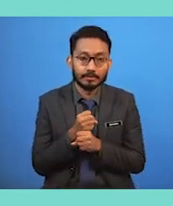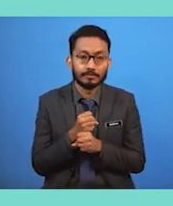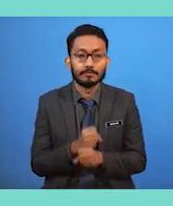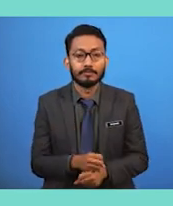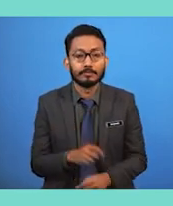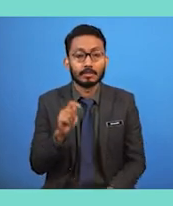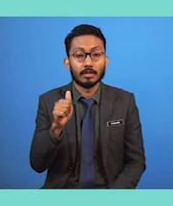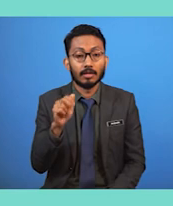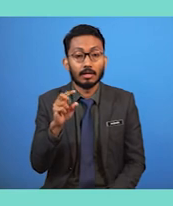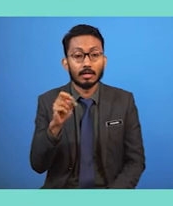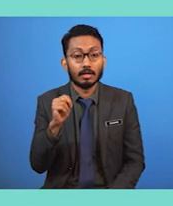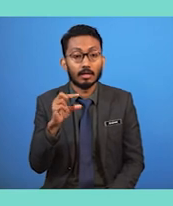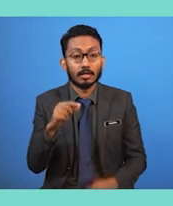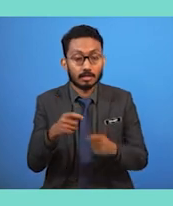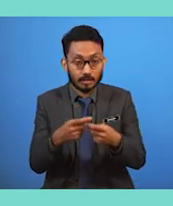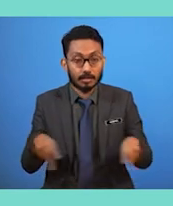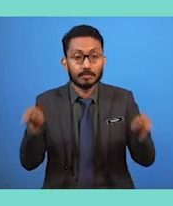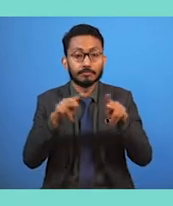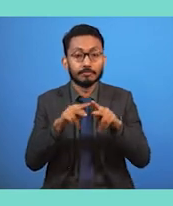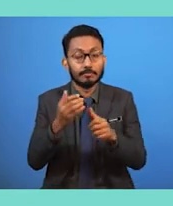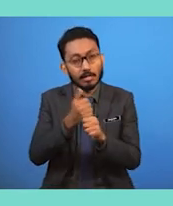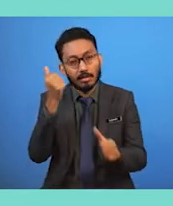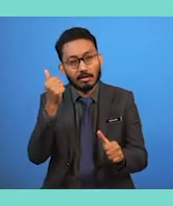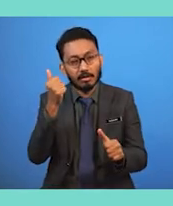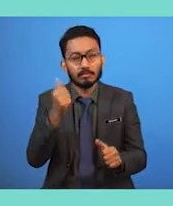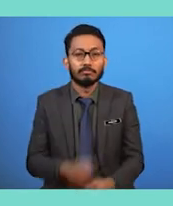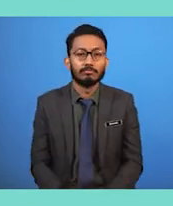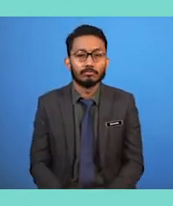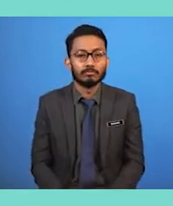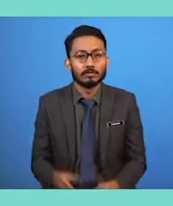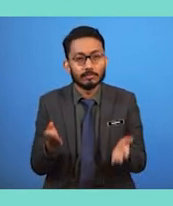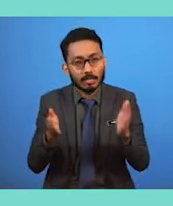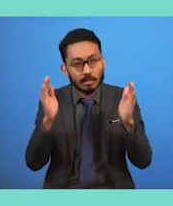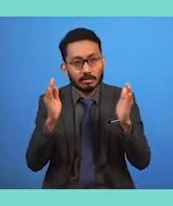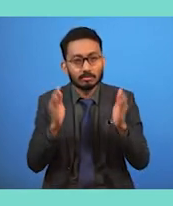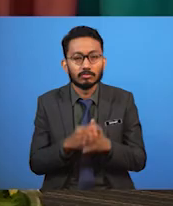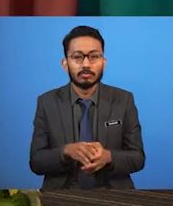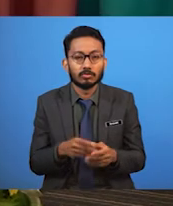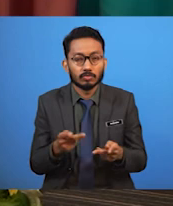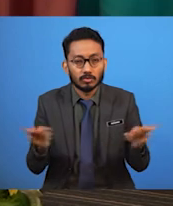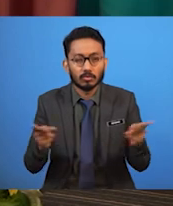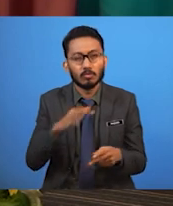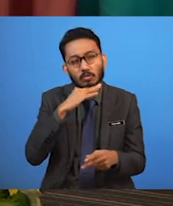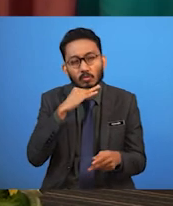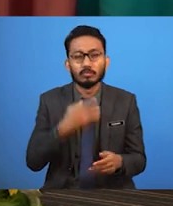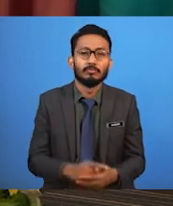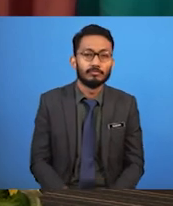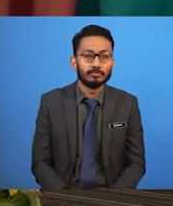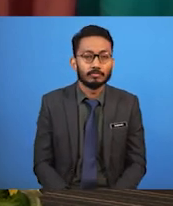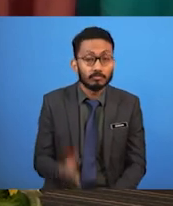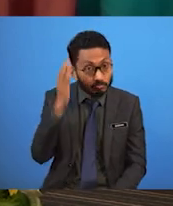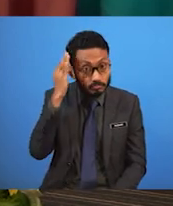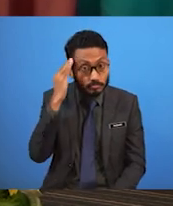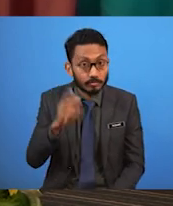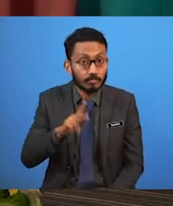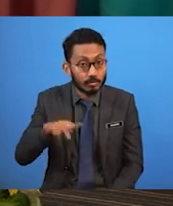najis, tempat air kubahan dan bekas kolam yang tinggi bahan organiknya. Tahukah para pelajar